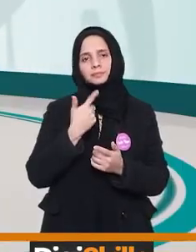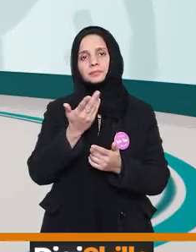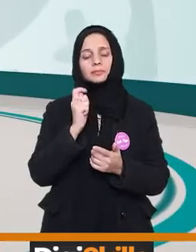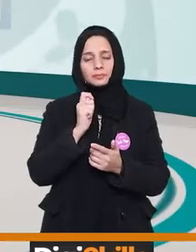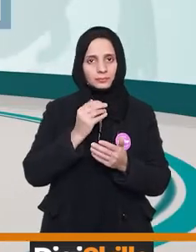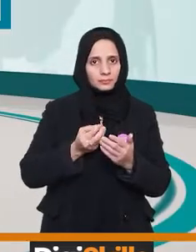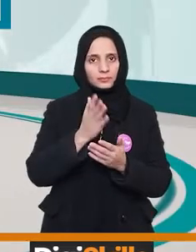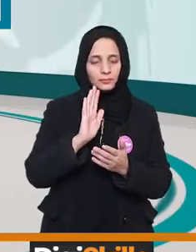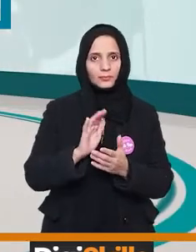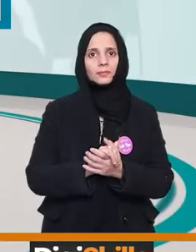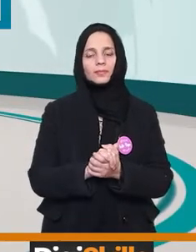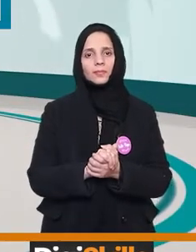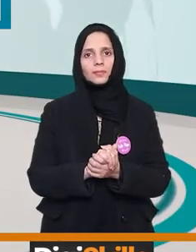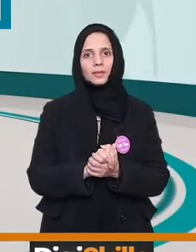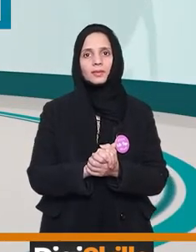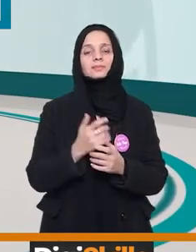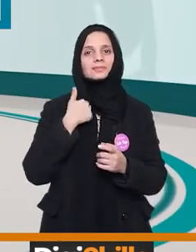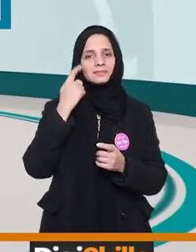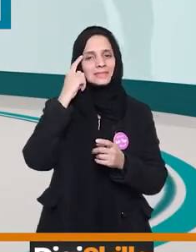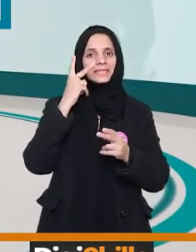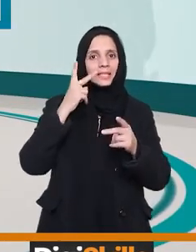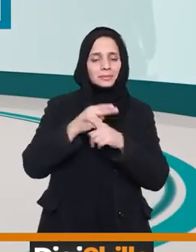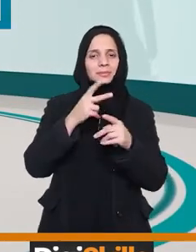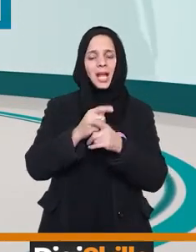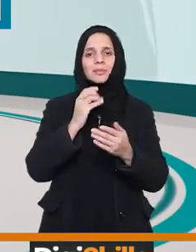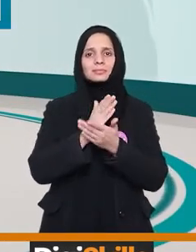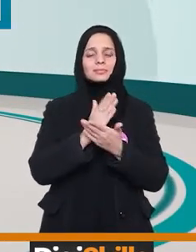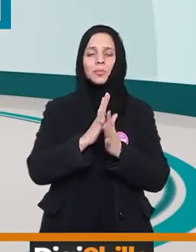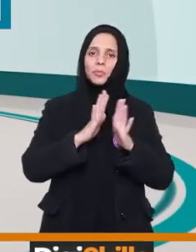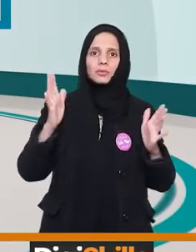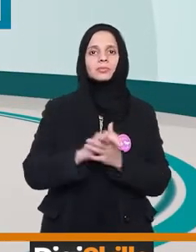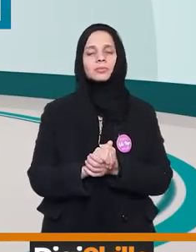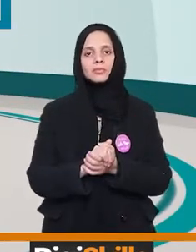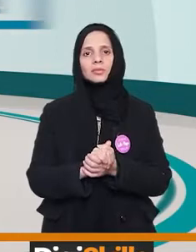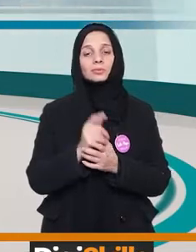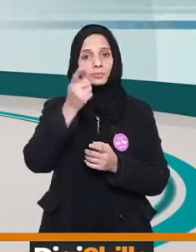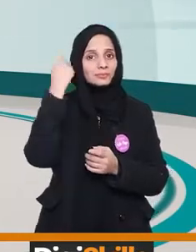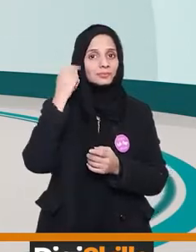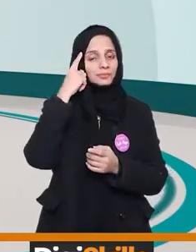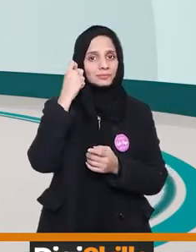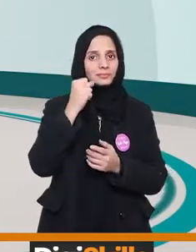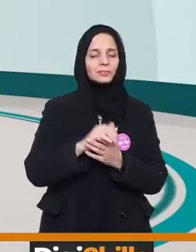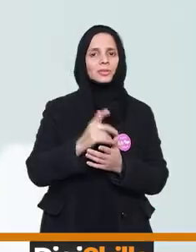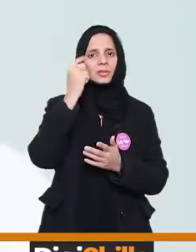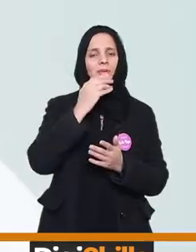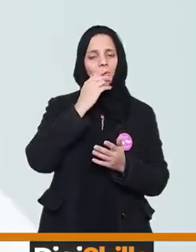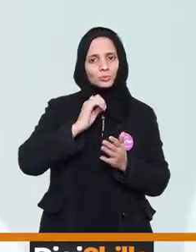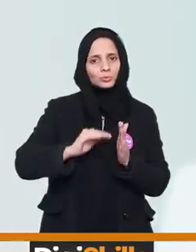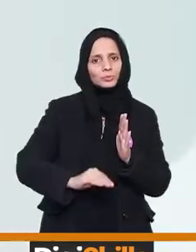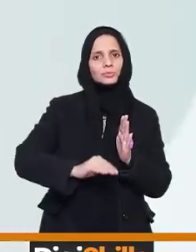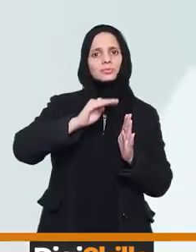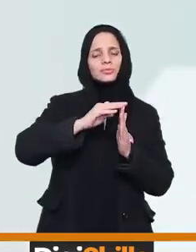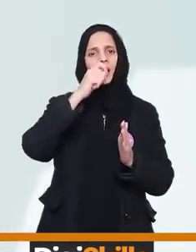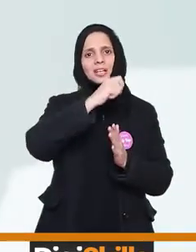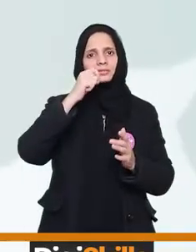ہم جب کام کرتے ہیں تو ہمیں ڈسٹریکشنز بہت زیادہ ہوتی ہیں۔ آپ کو یاد ہے اسکول کے وقت